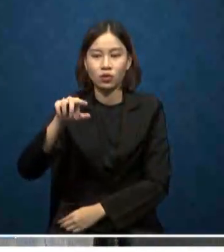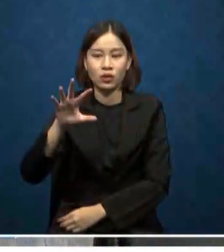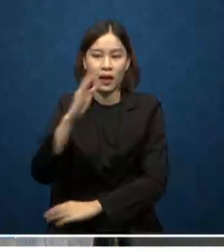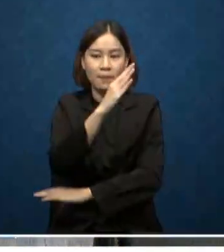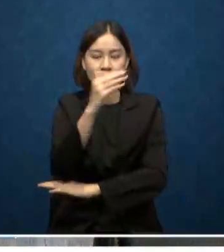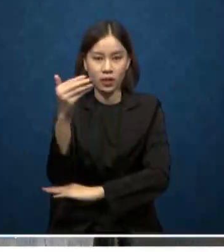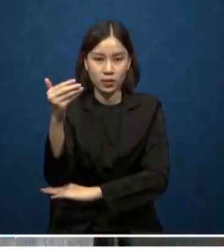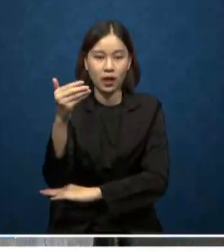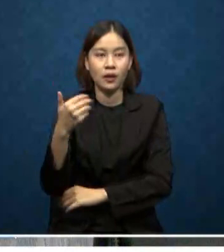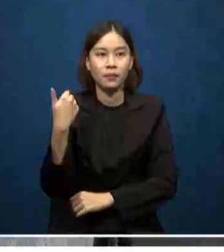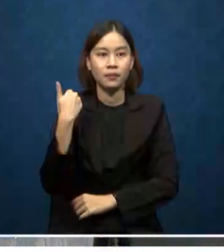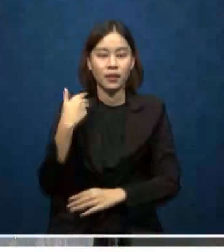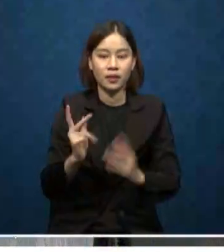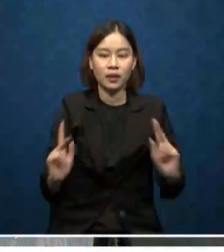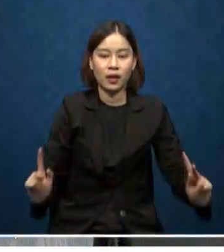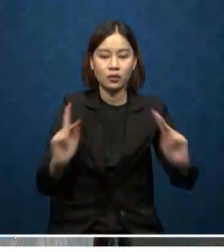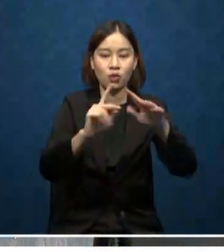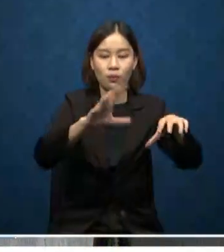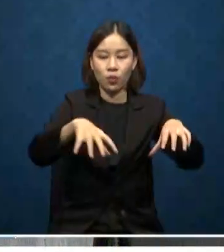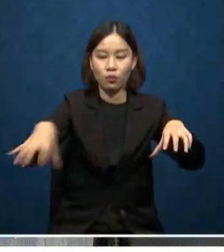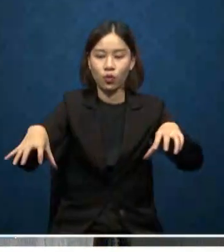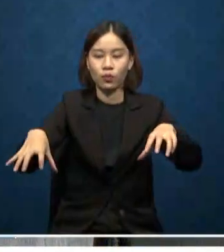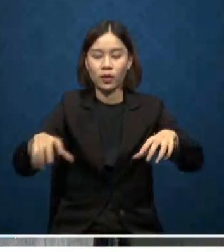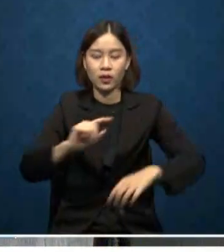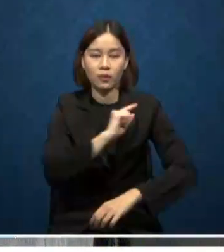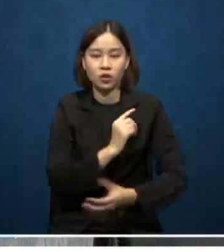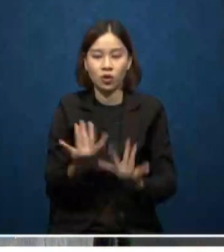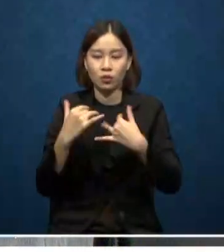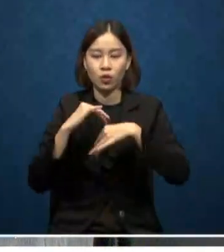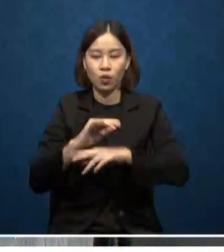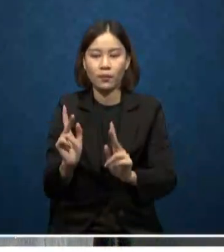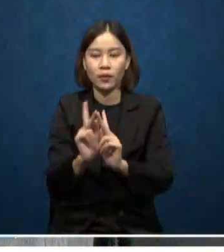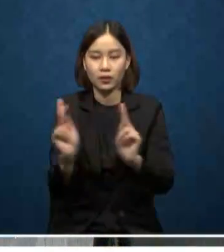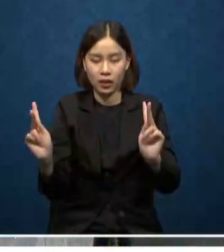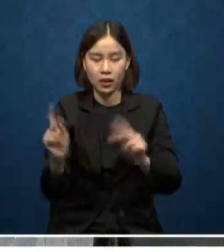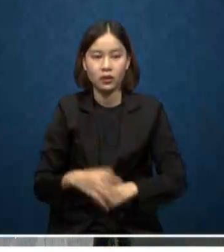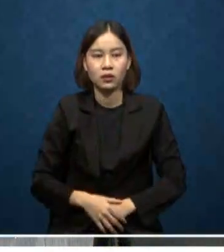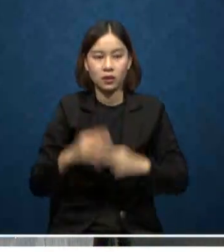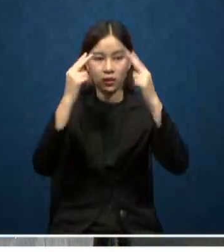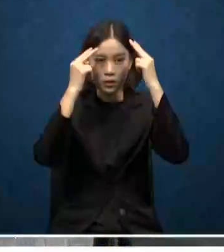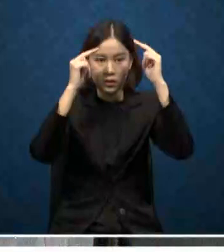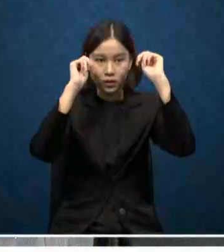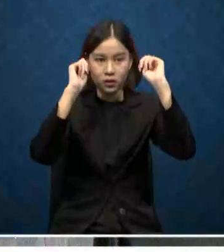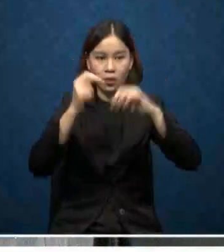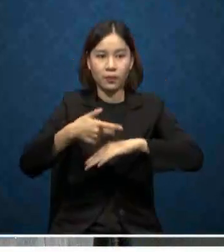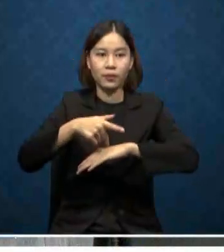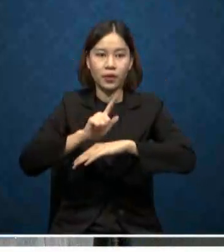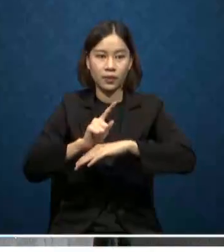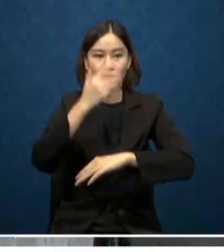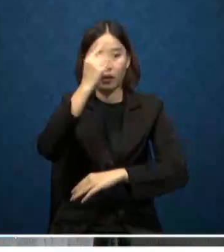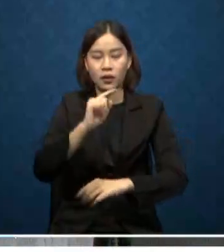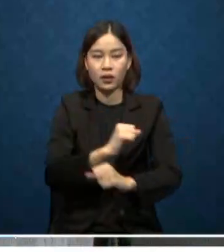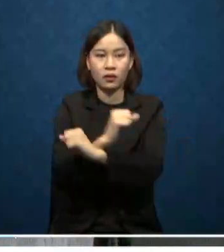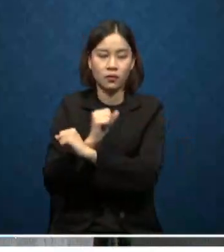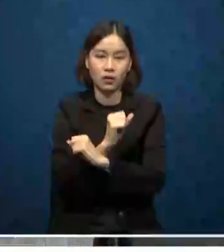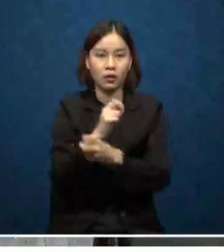ทศโดยมีทุกกระทรวงที่เกี่ยวข้องร่วมเป็นกรรมการและนายกรัฐมนตรีเป็นประธานเพื่อป้องกัน